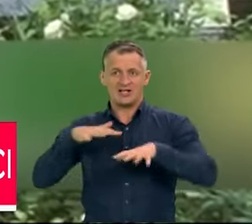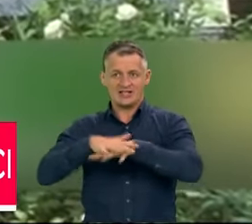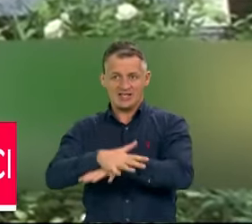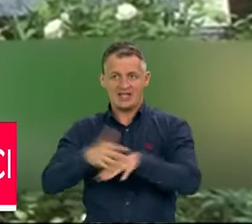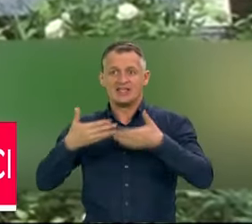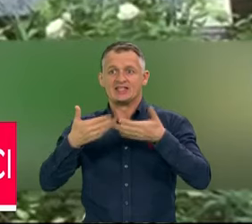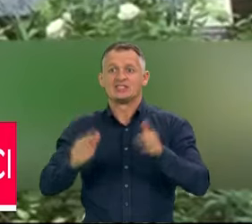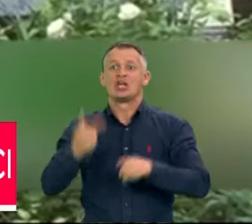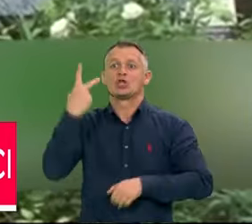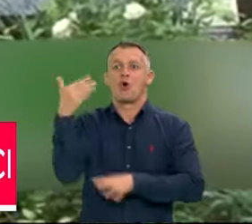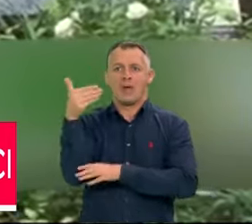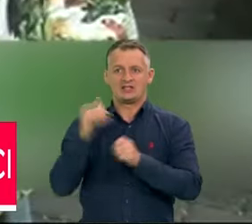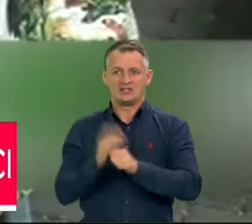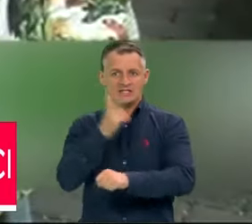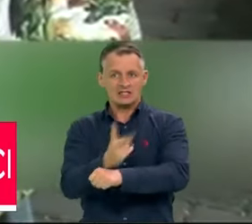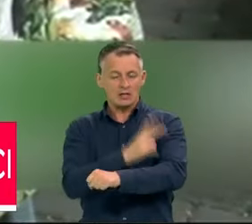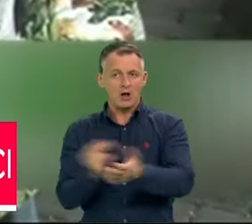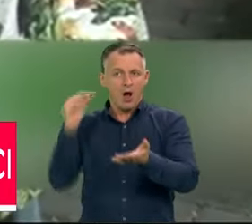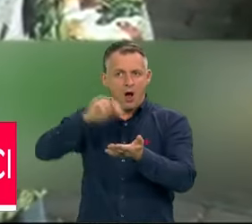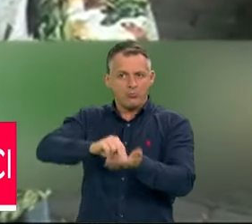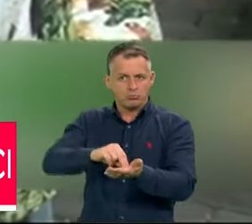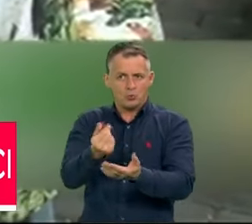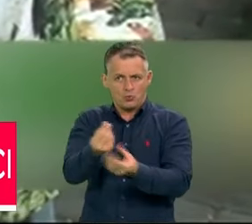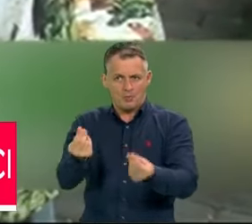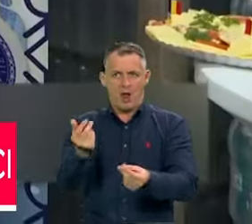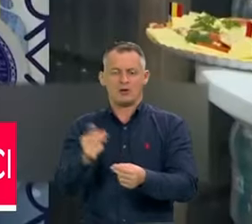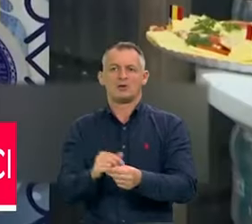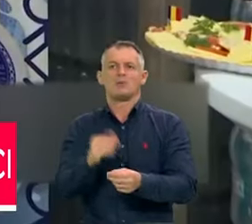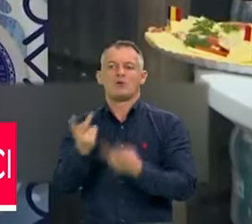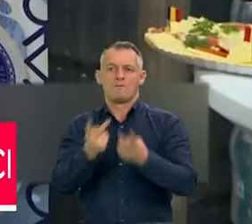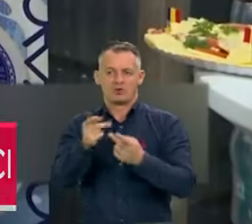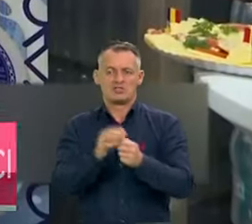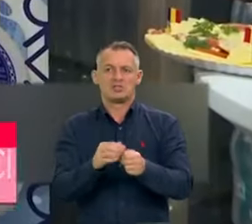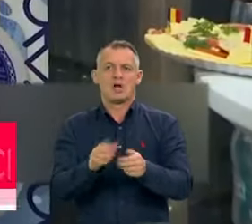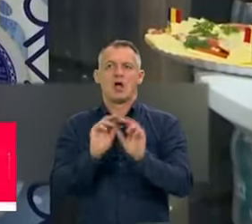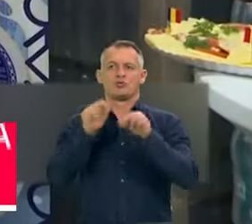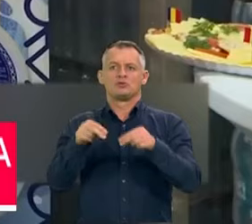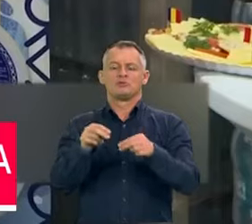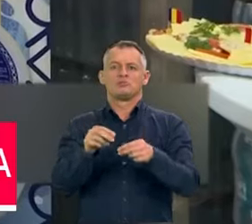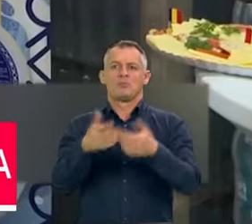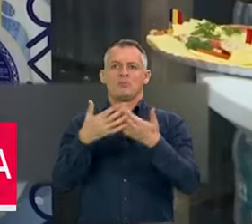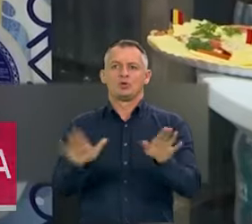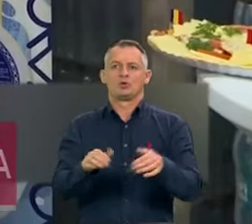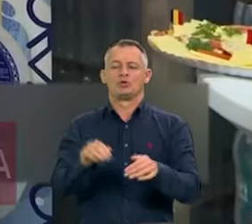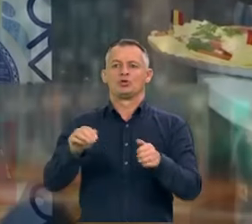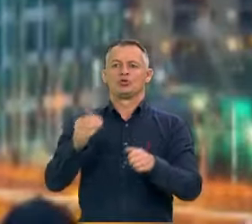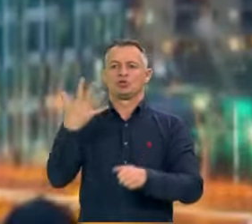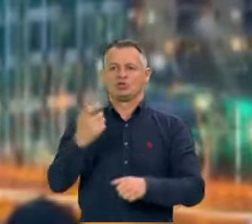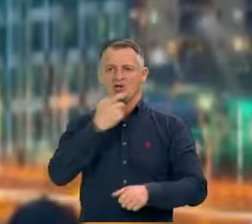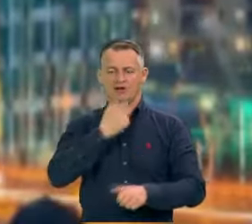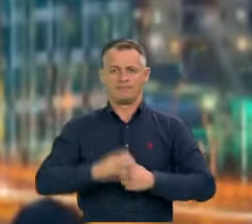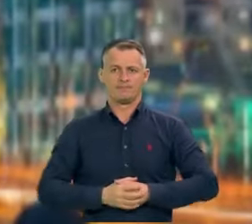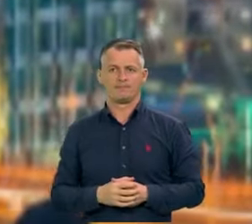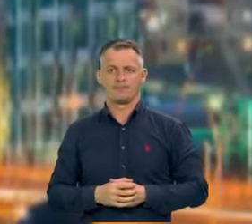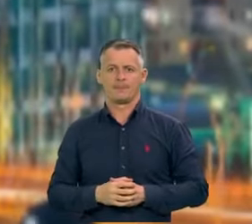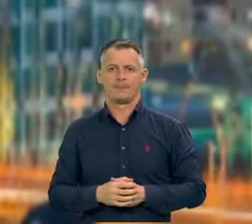două Mag magazine statul a pus la bătaie mulți bani de care s a ales praful în doar cinci ani